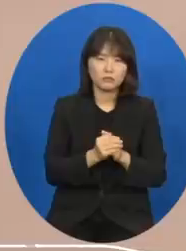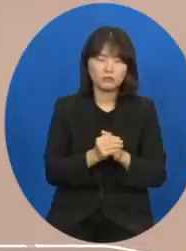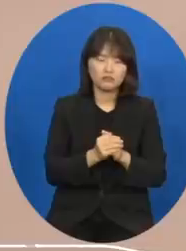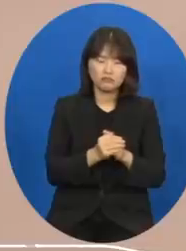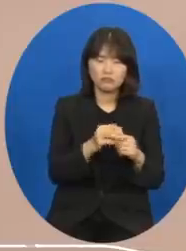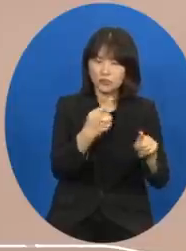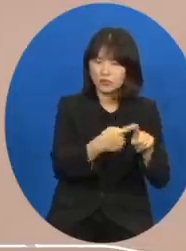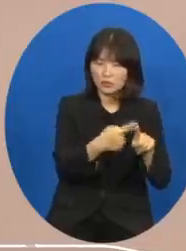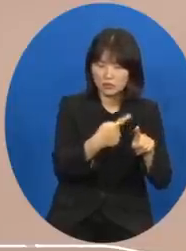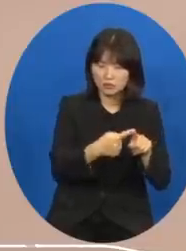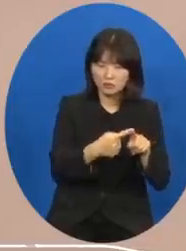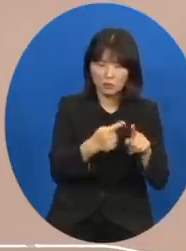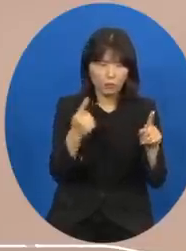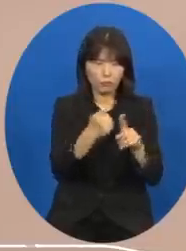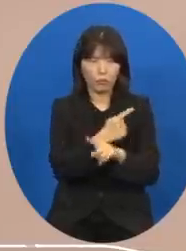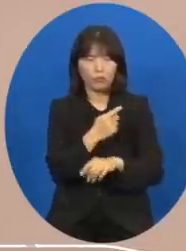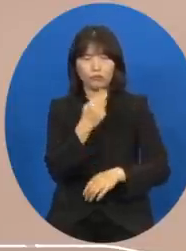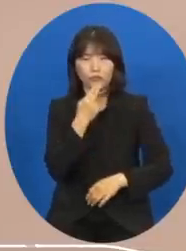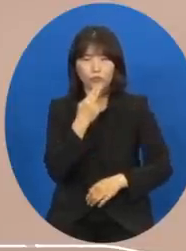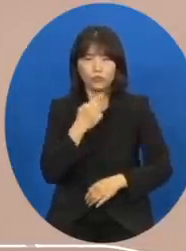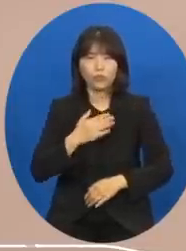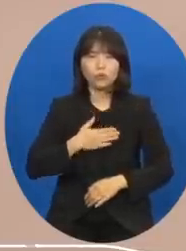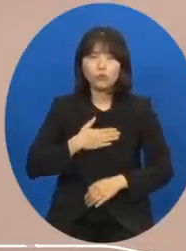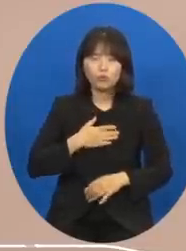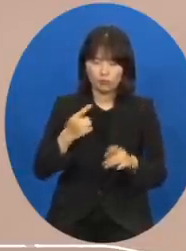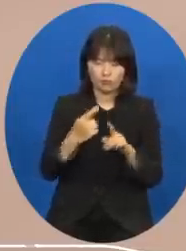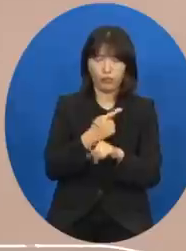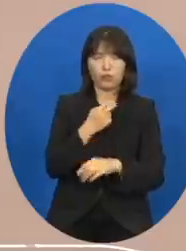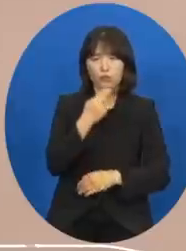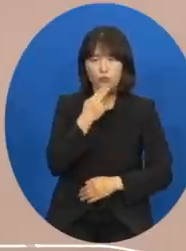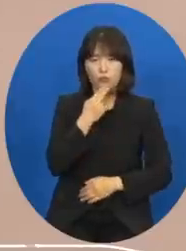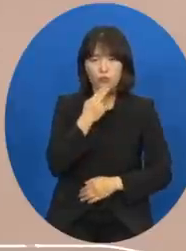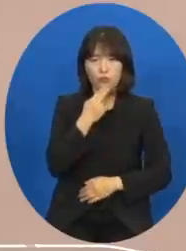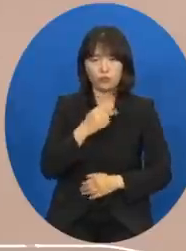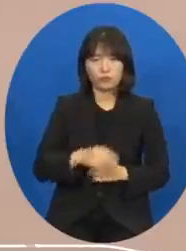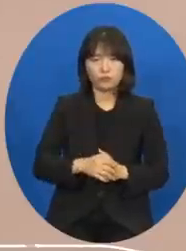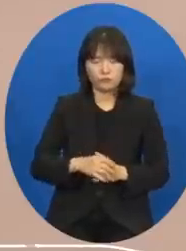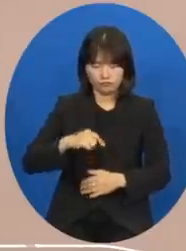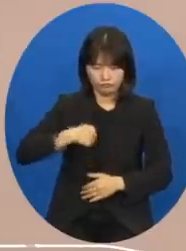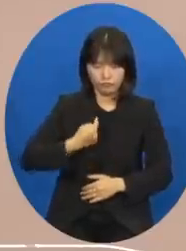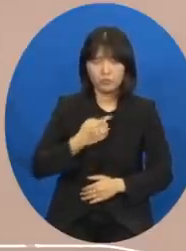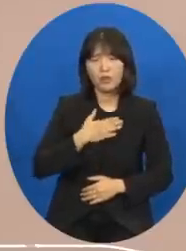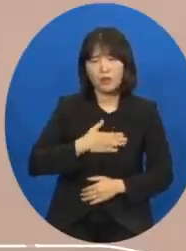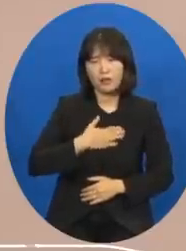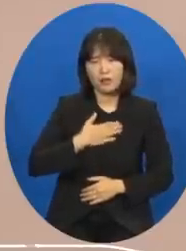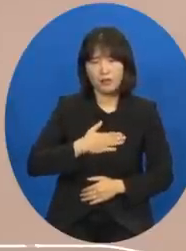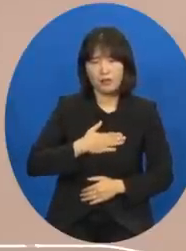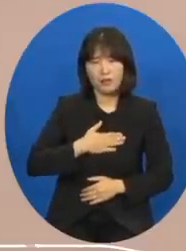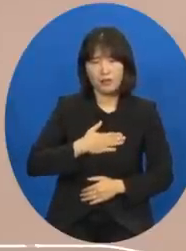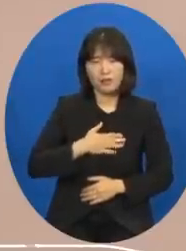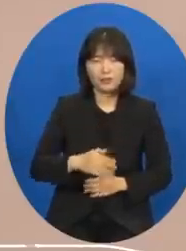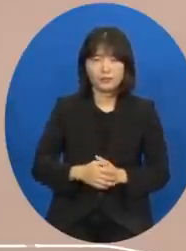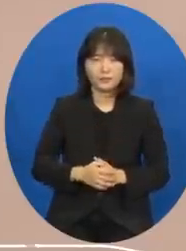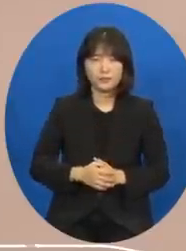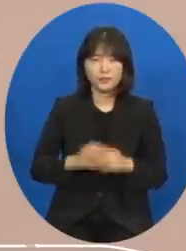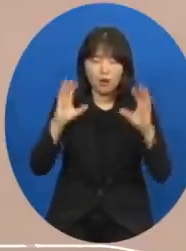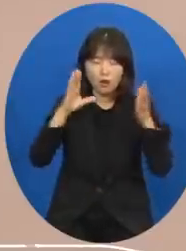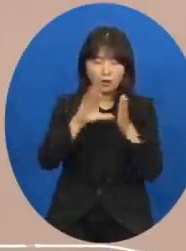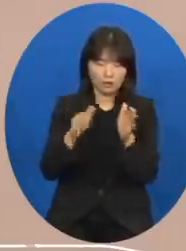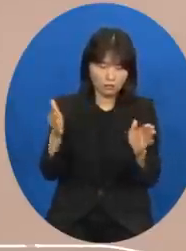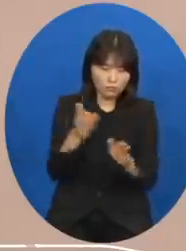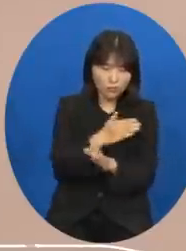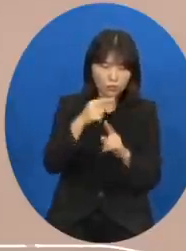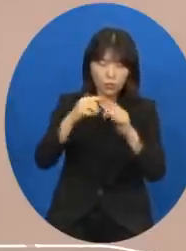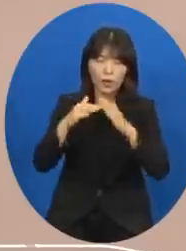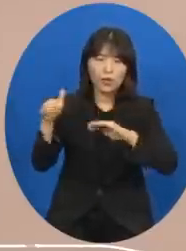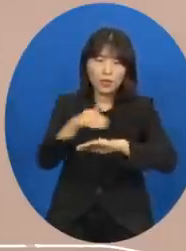바뀌는 거예요. 저도 그랬고 자기가 자기를 알지요. 저는 어릴 때부터 교회 다니면